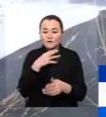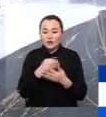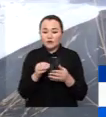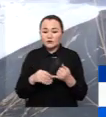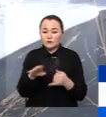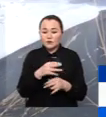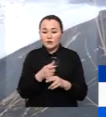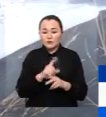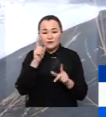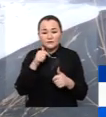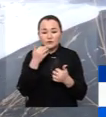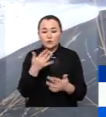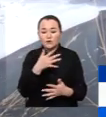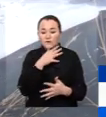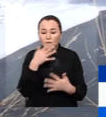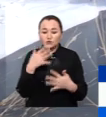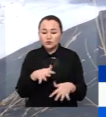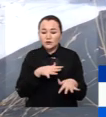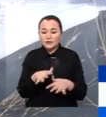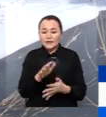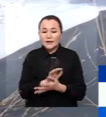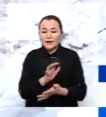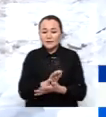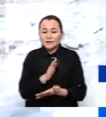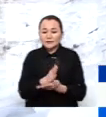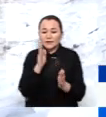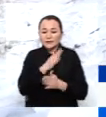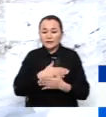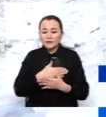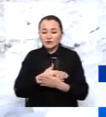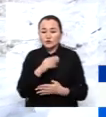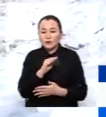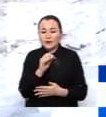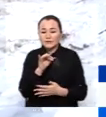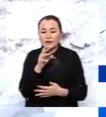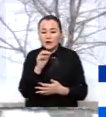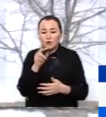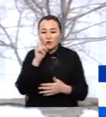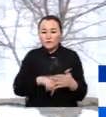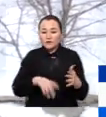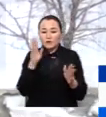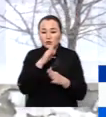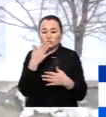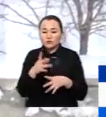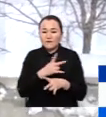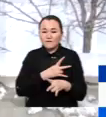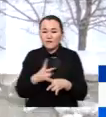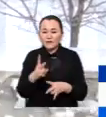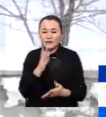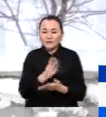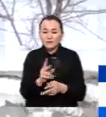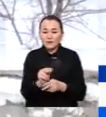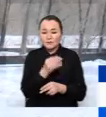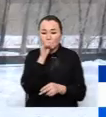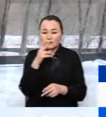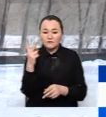поэтому неизвестно, сколько времени уже продолжается загрязнение. Экоактивист Жумабай Искаков уверен, что природе уже нанесен непоправимый вред. Вторую